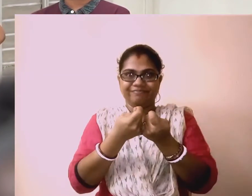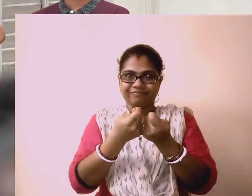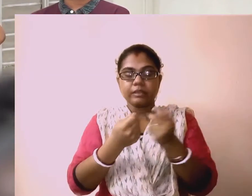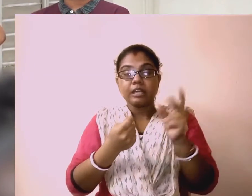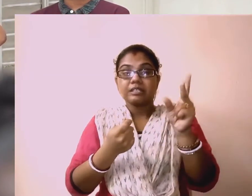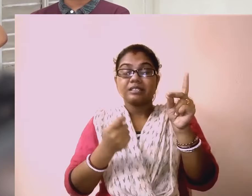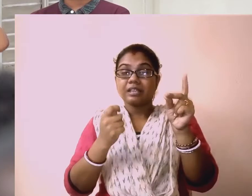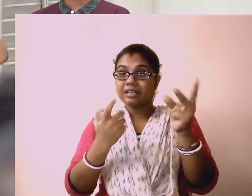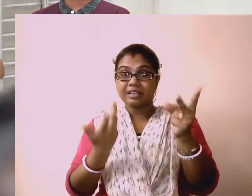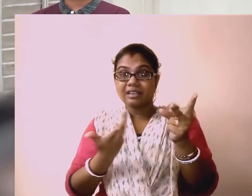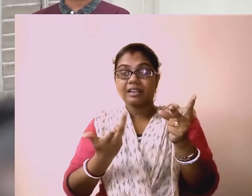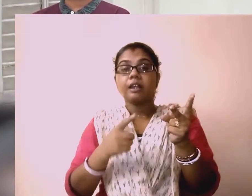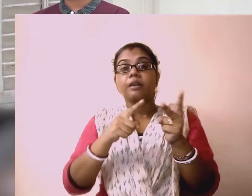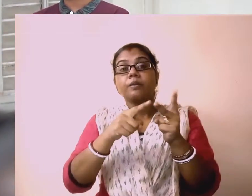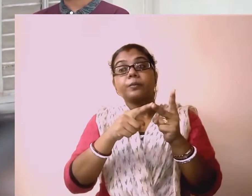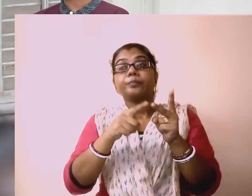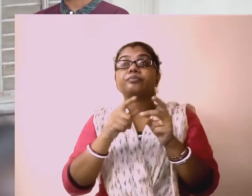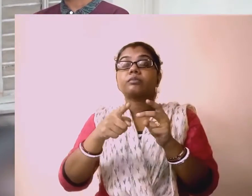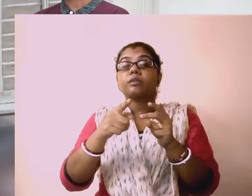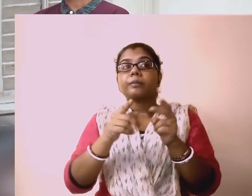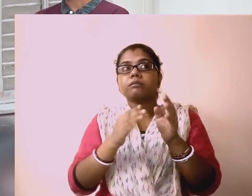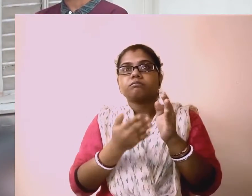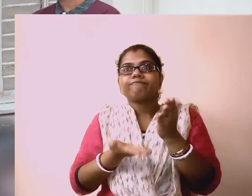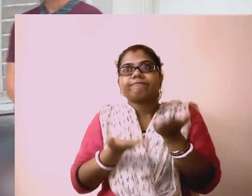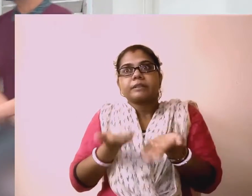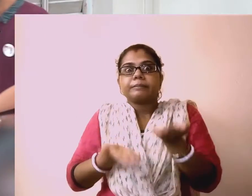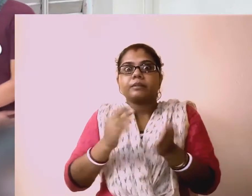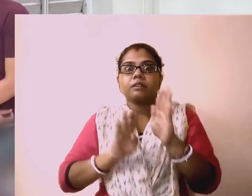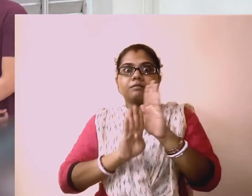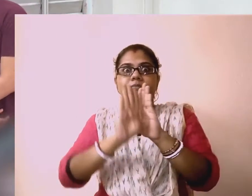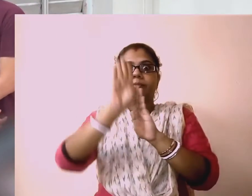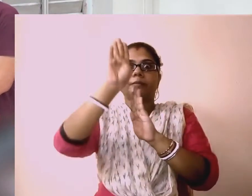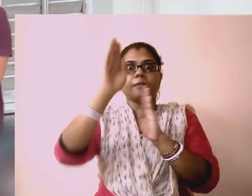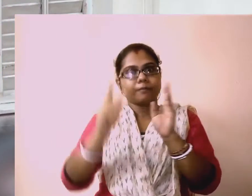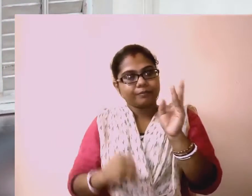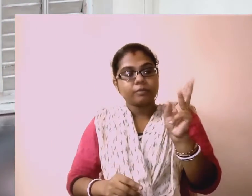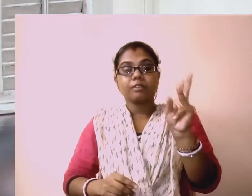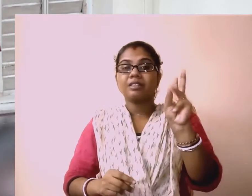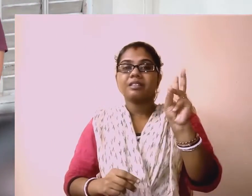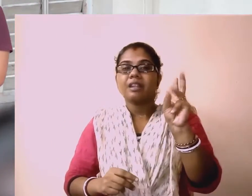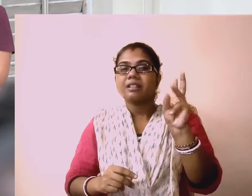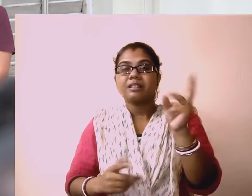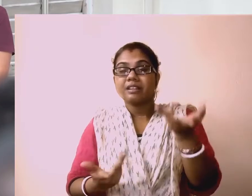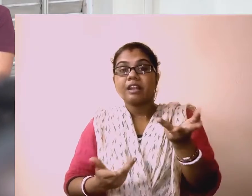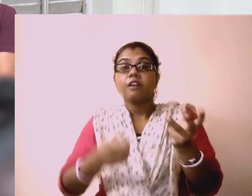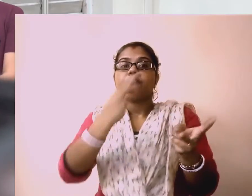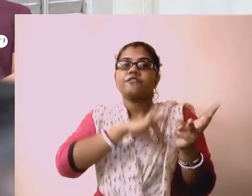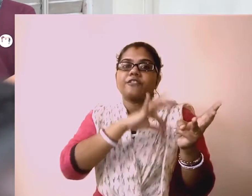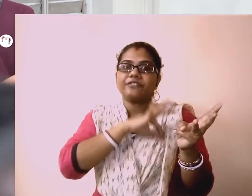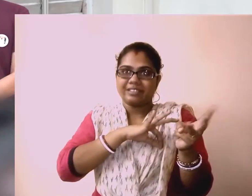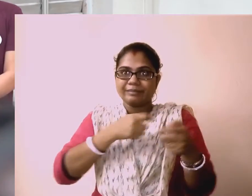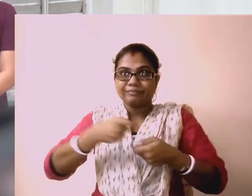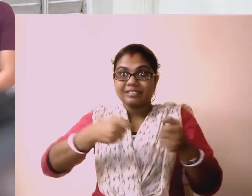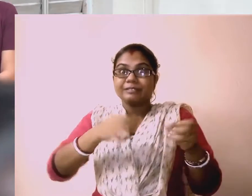है. जो आपके टॉप राइट साइड पर है वो एम्प्लीफिकेशन है जिसके बारे में हम डिस्कस करेंगे yeah.